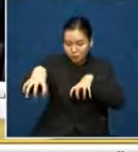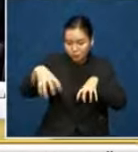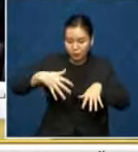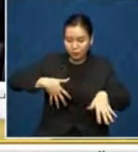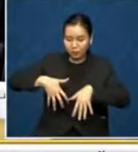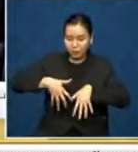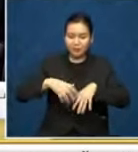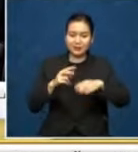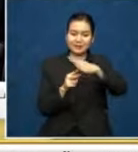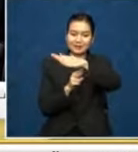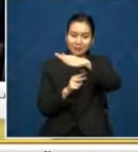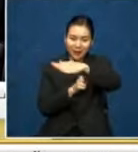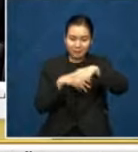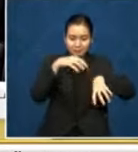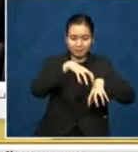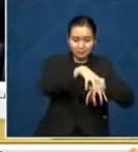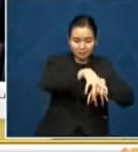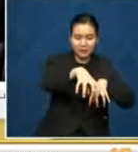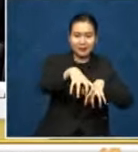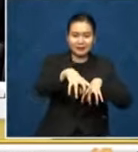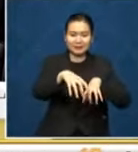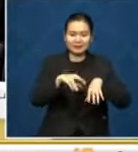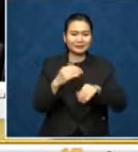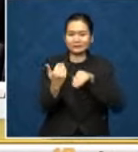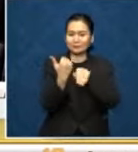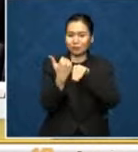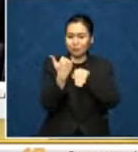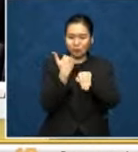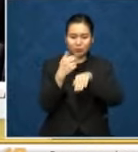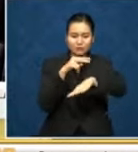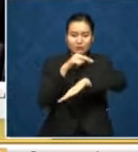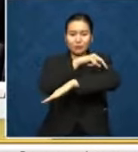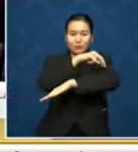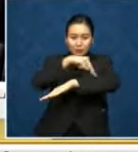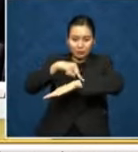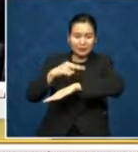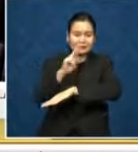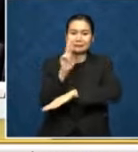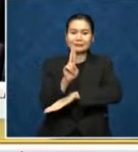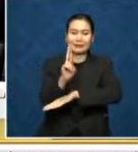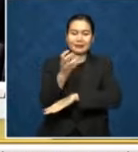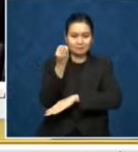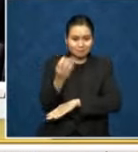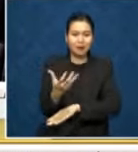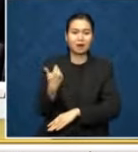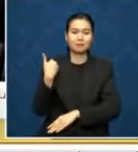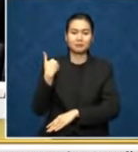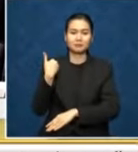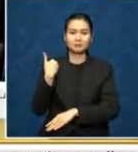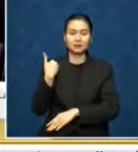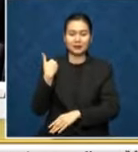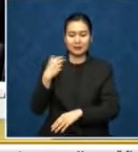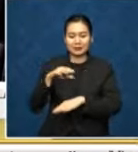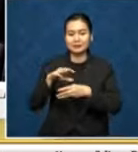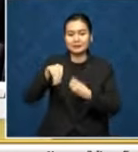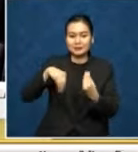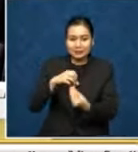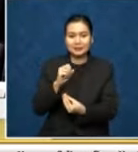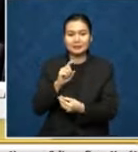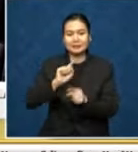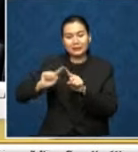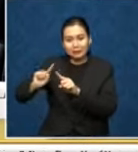านมหาชัยก็มีการถูกใช้สัญจรกันอย่างหนาแน่นนะครับด้วยเหตุนี้เพื่อประโยชน์ทางเศรษฐกิจการท่องเที่ยวคุณภาพชีวิตของ